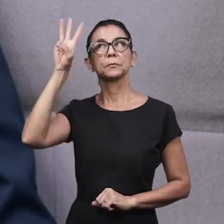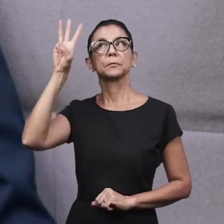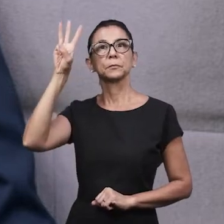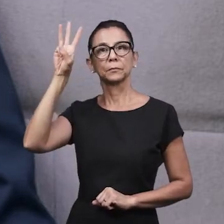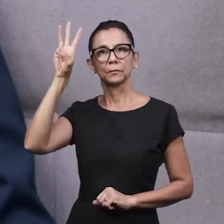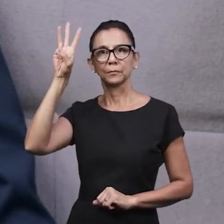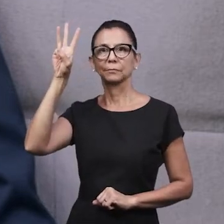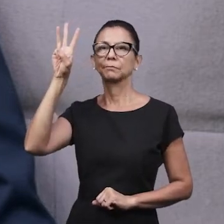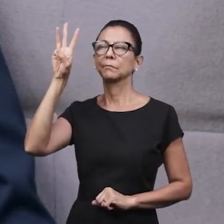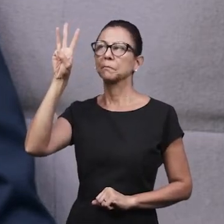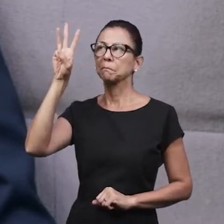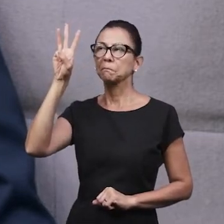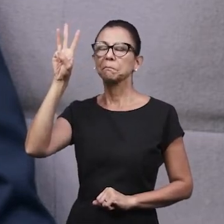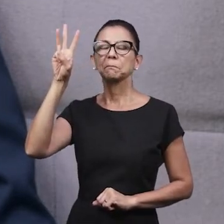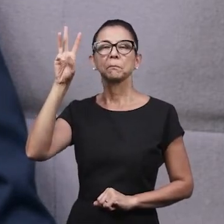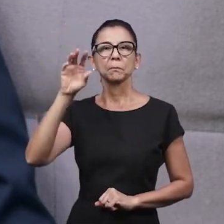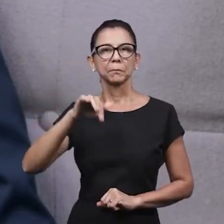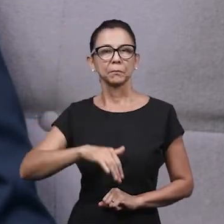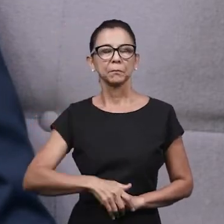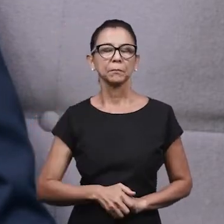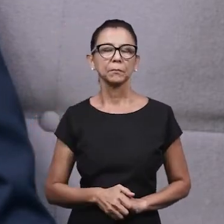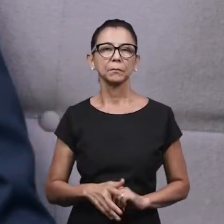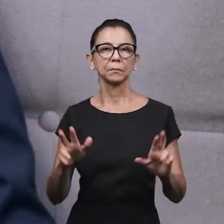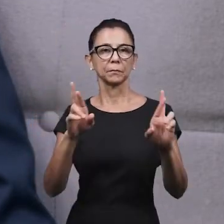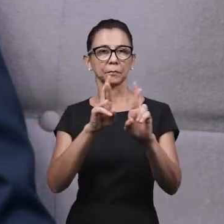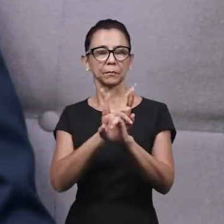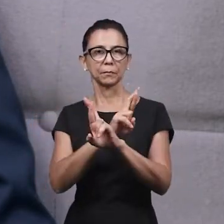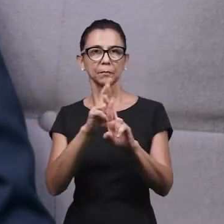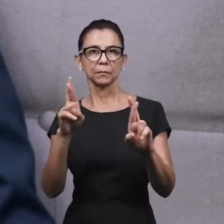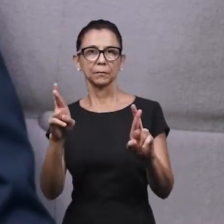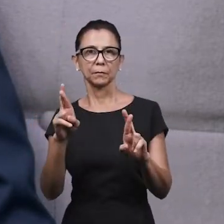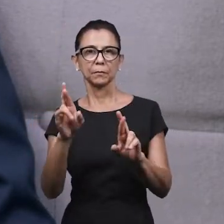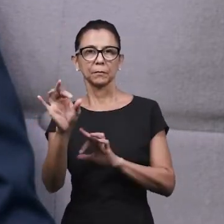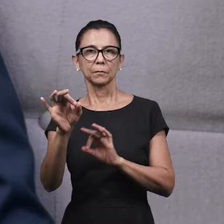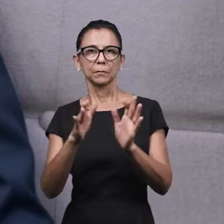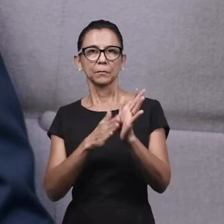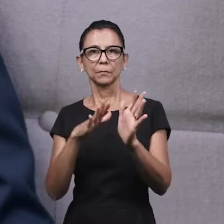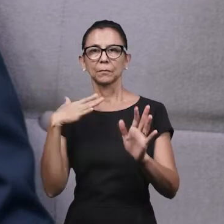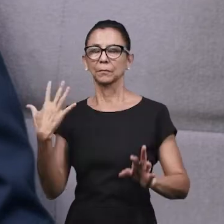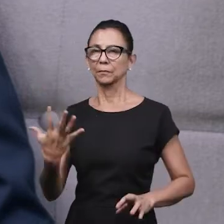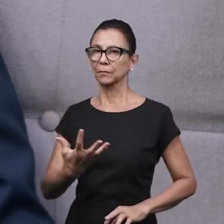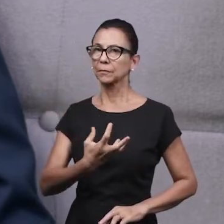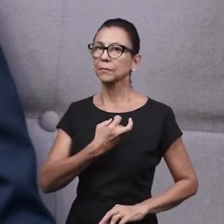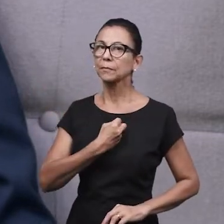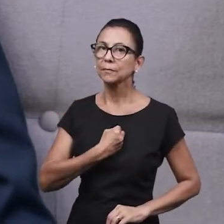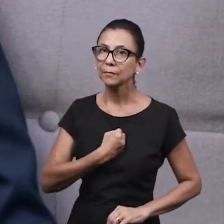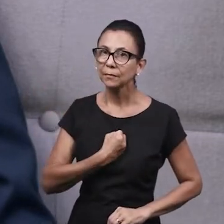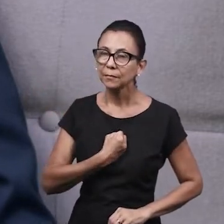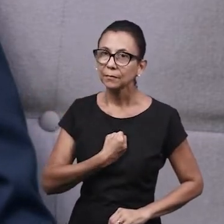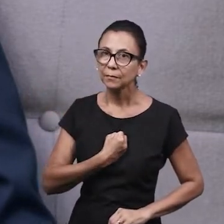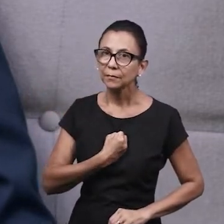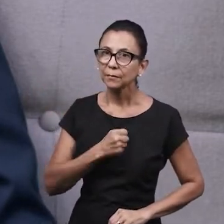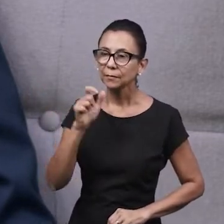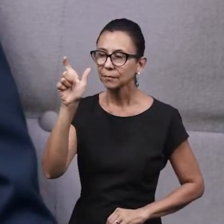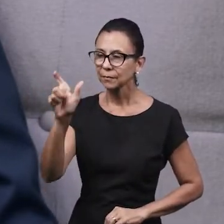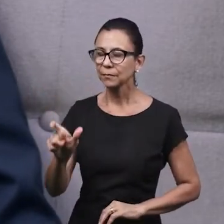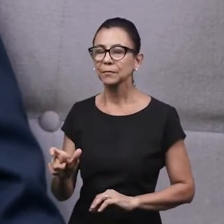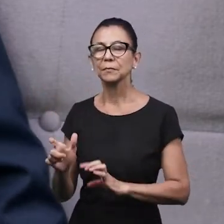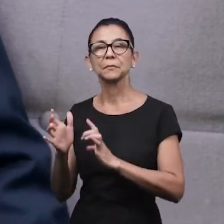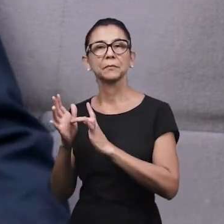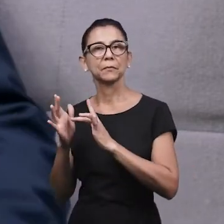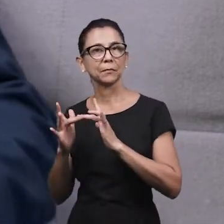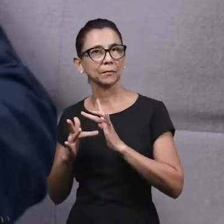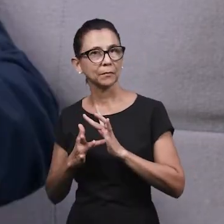par rapport au projet du salut dans la vie du Seigneur Jésus et aussi dans le